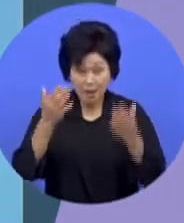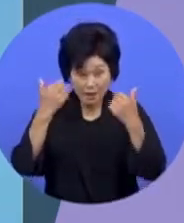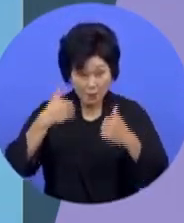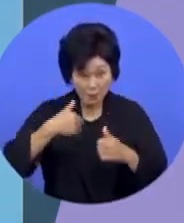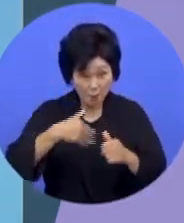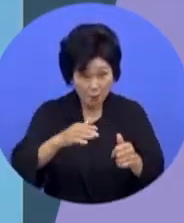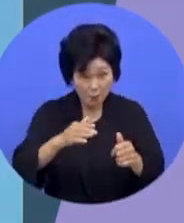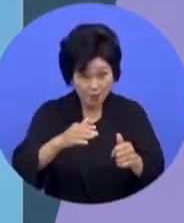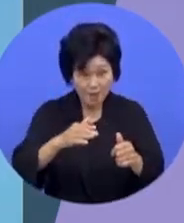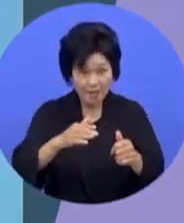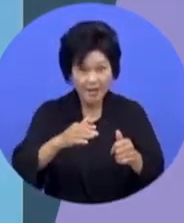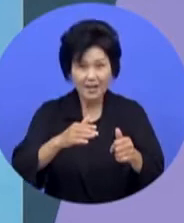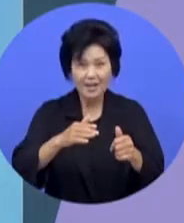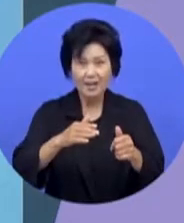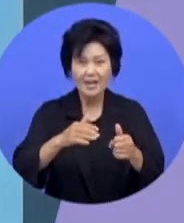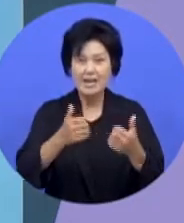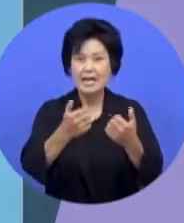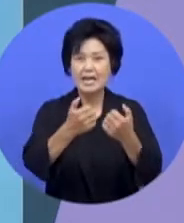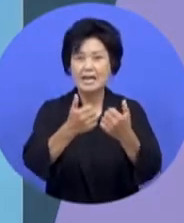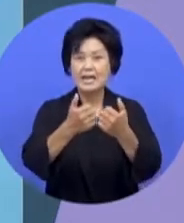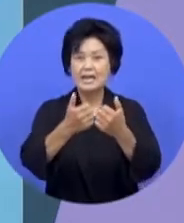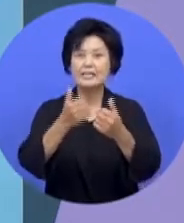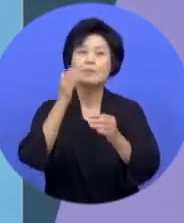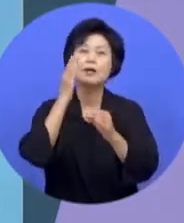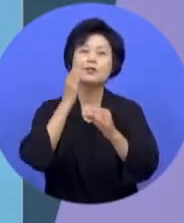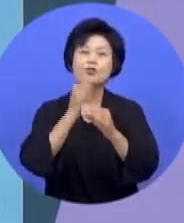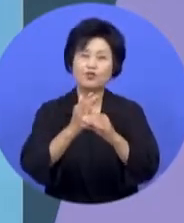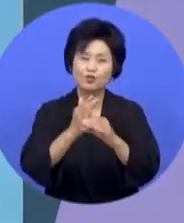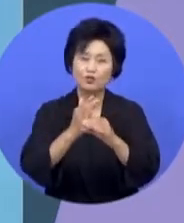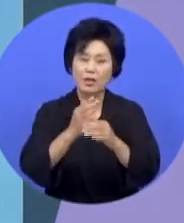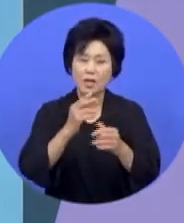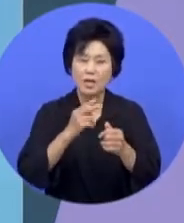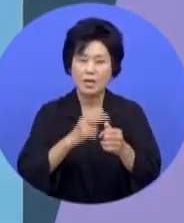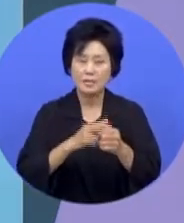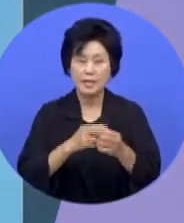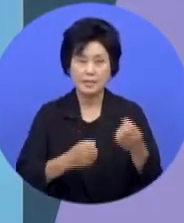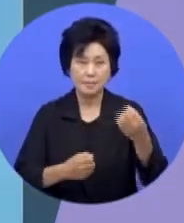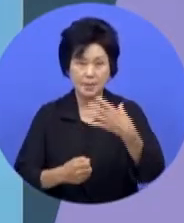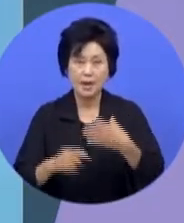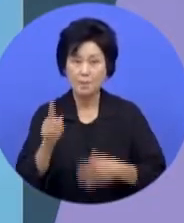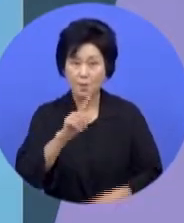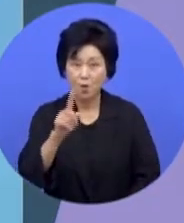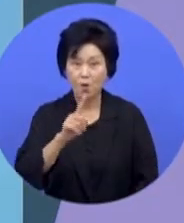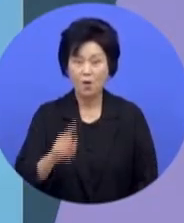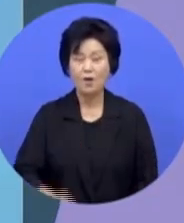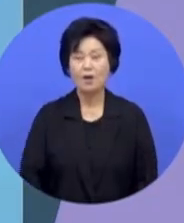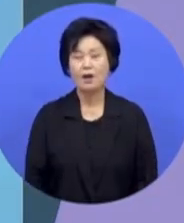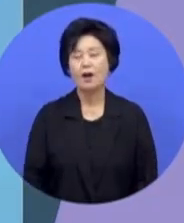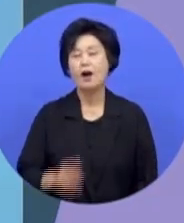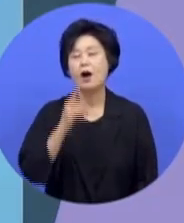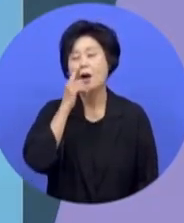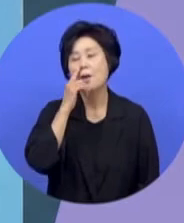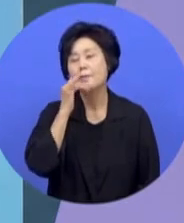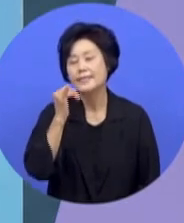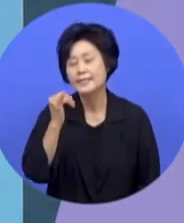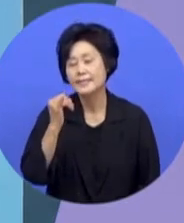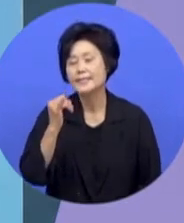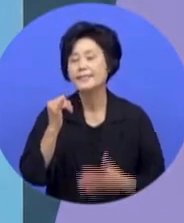상담을 하는데 저희 선생님께서 그런 말씀을 하시는 거예요. 뭐라고? 어머니, 저는